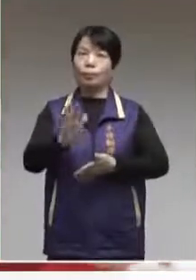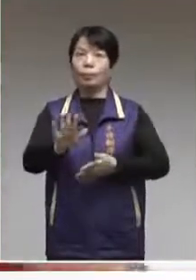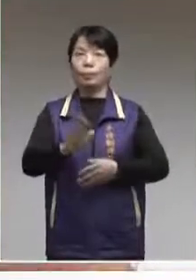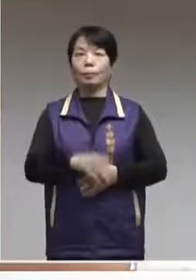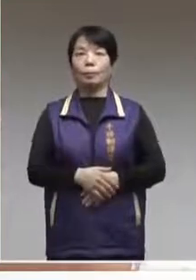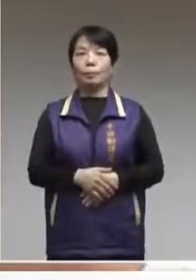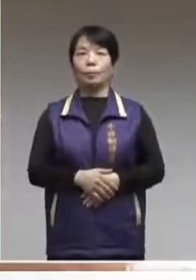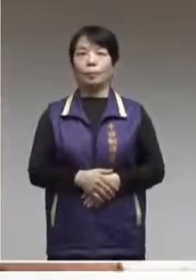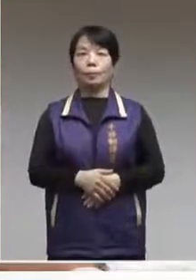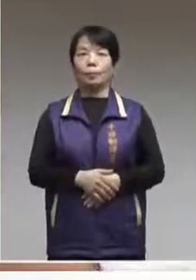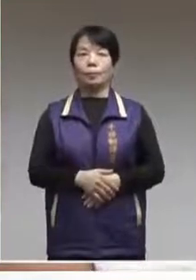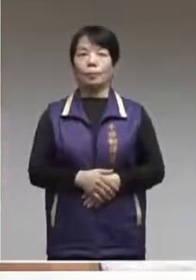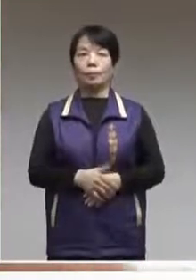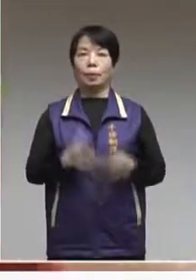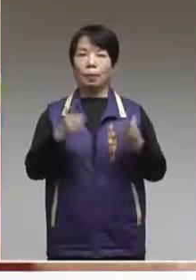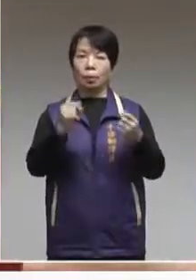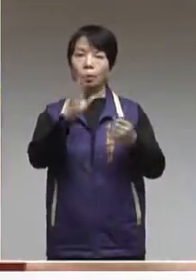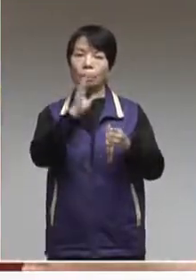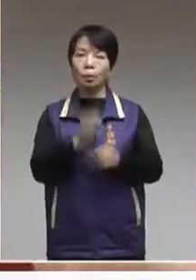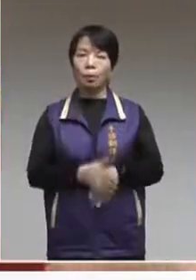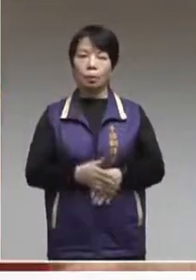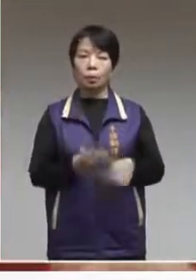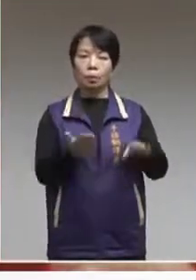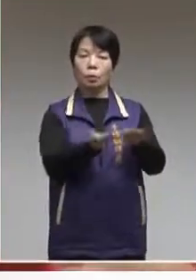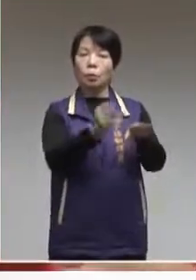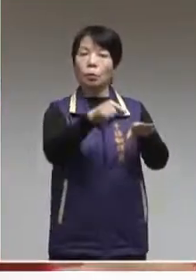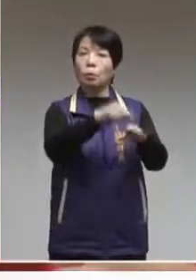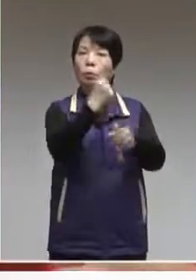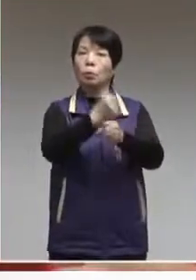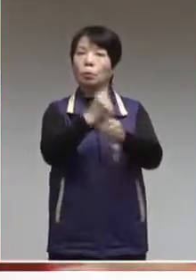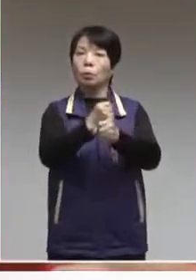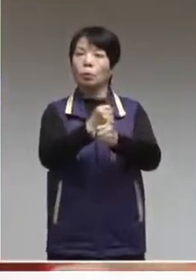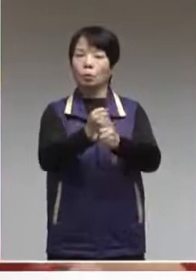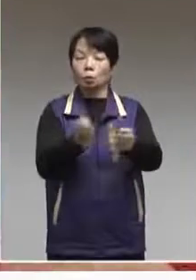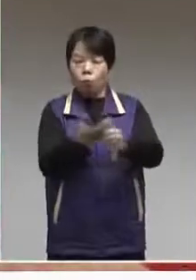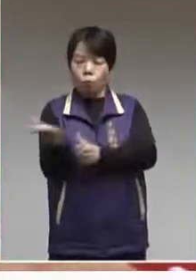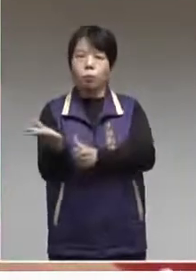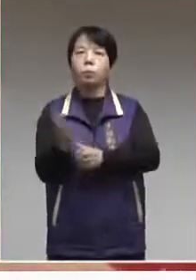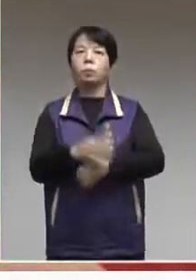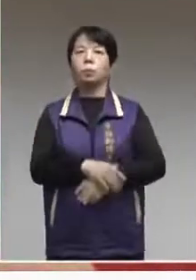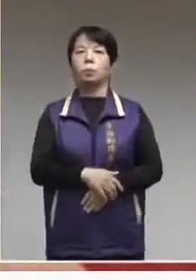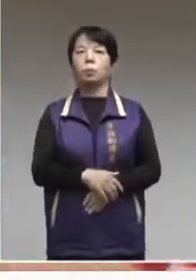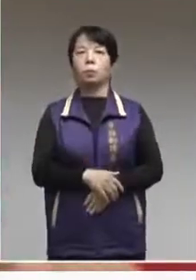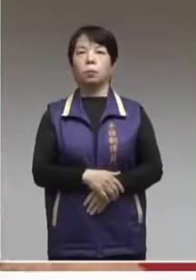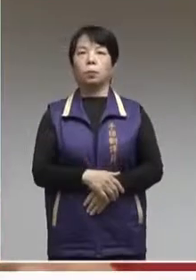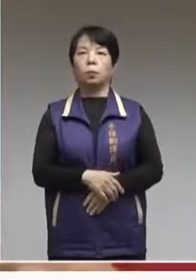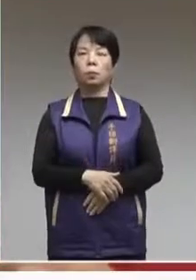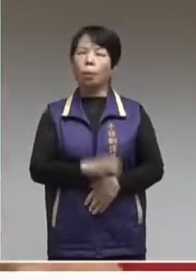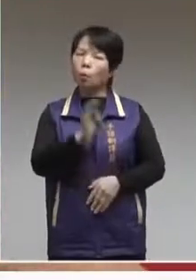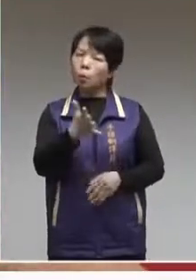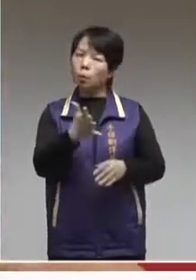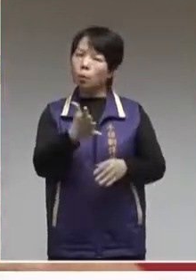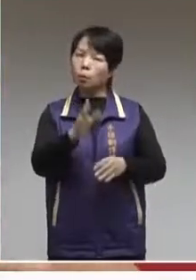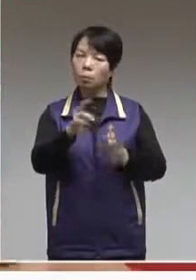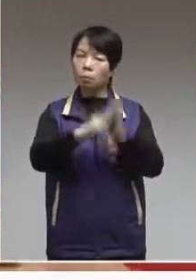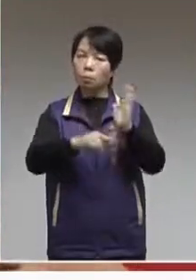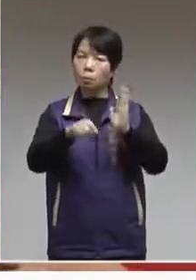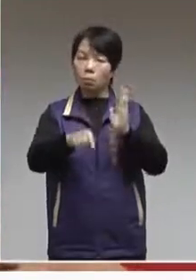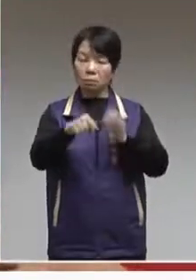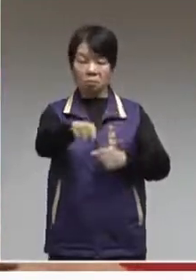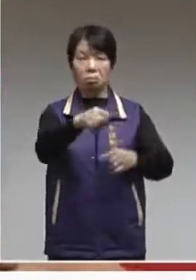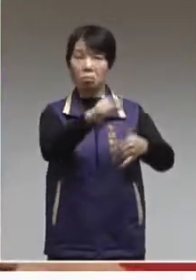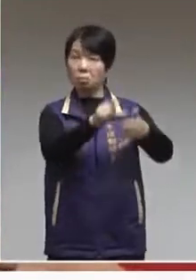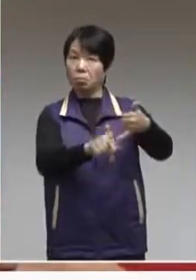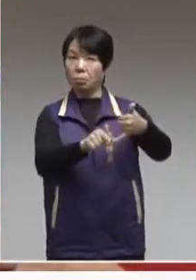去和原来里边头做工课的人传染掉。所以我们为什么说，假如这个人